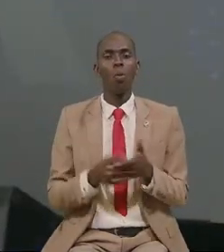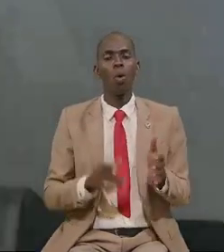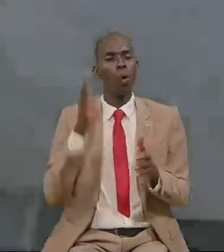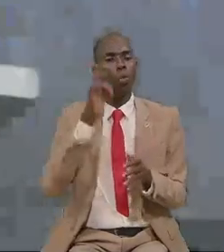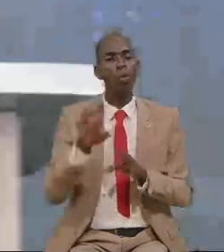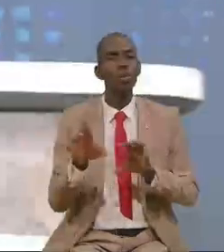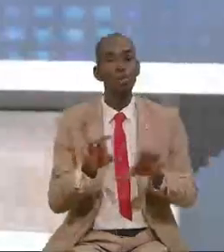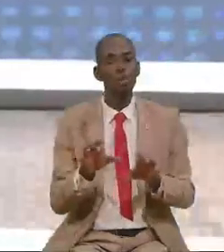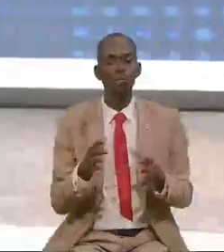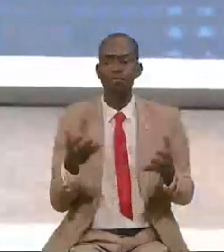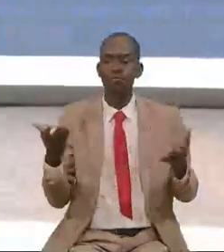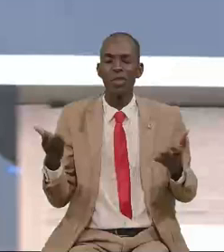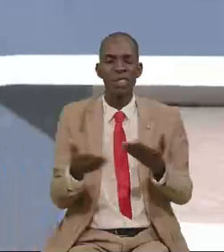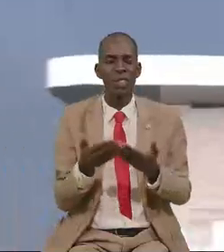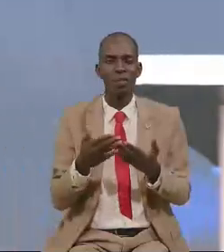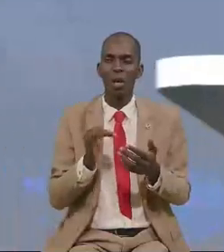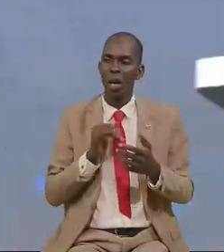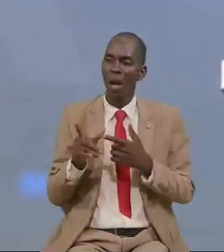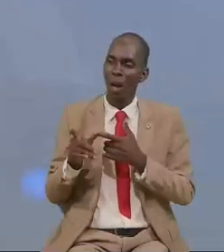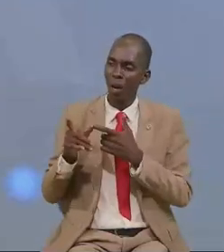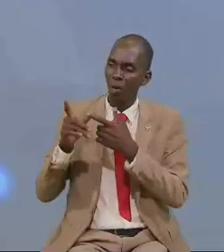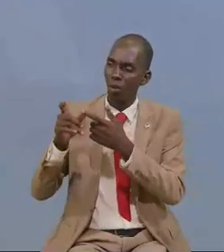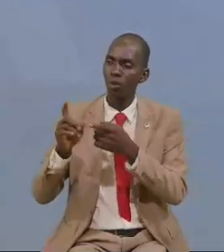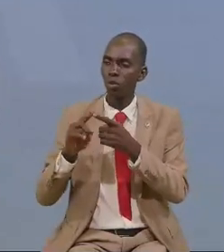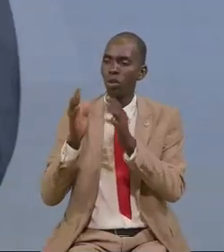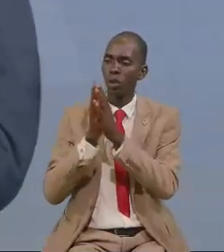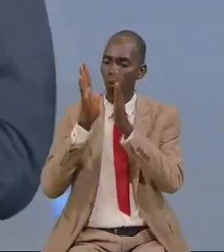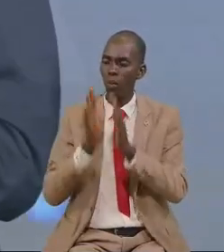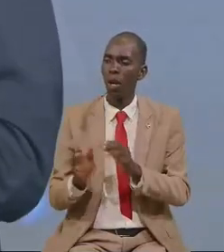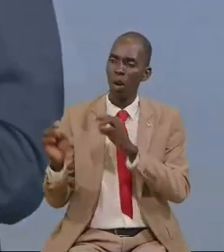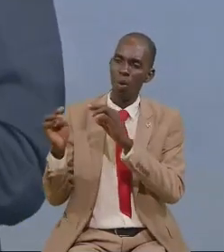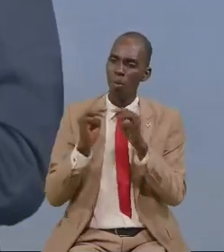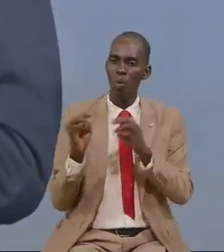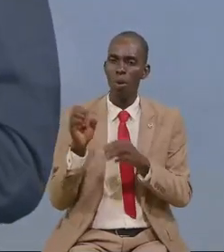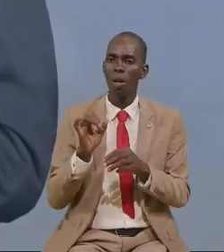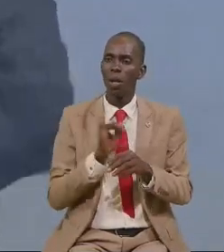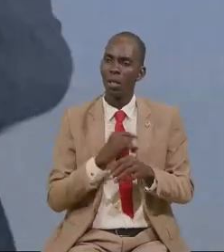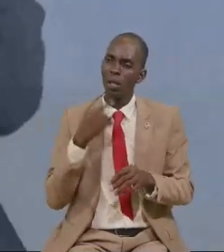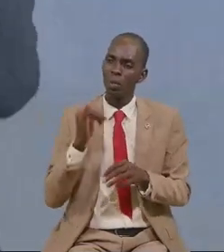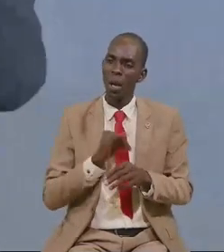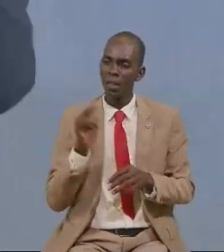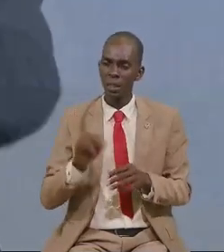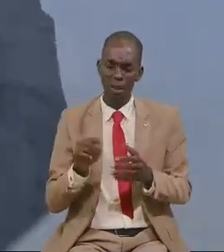Je cours vers les guerriers de prière et je dis, tu as besoin de ceci et de cela. Et il